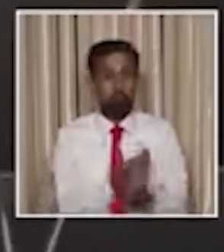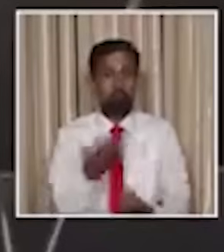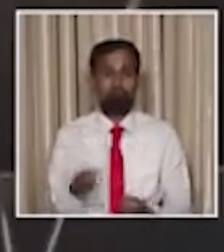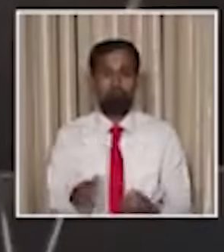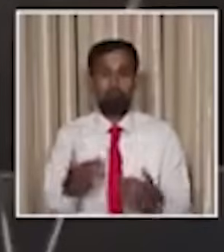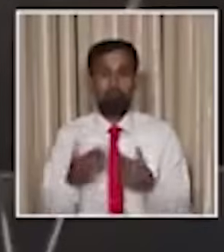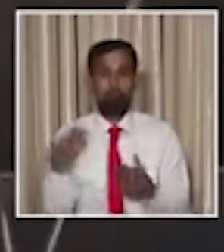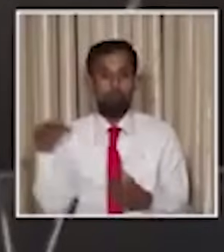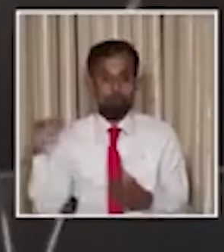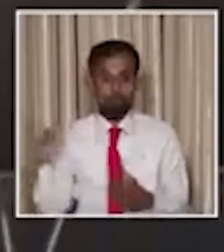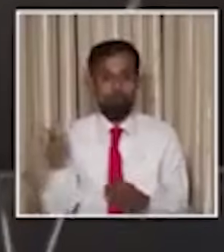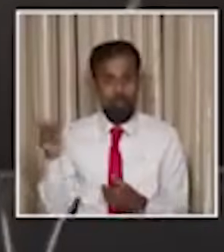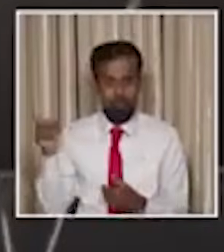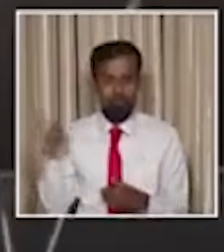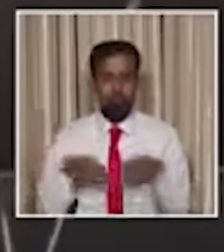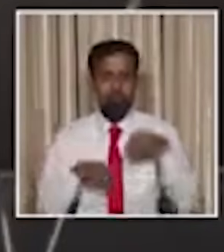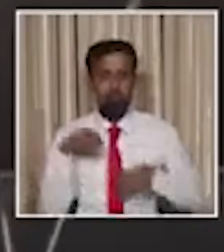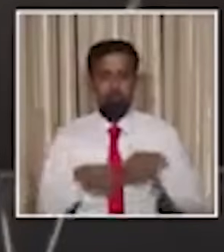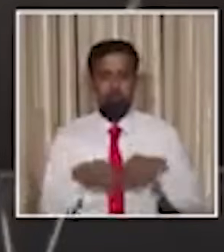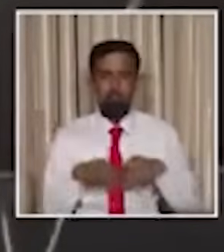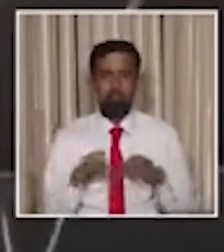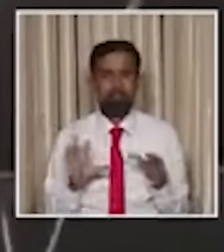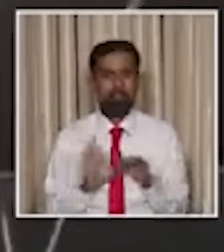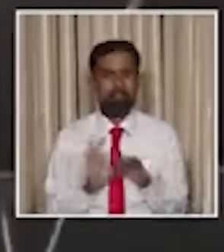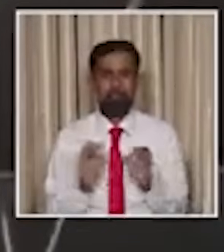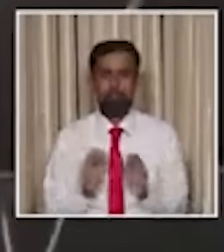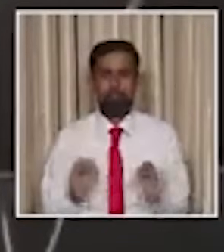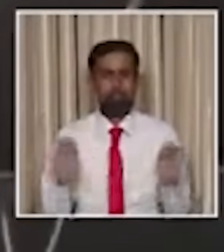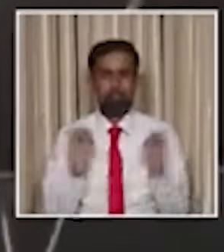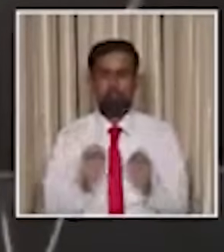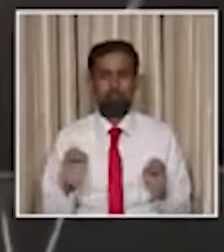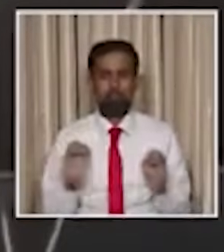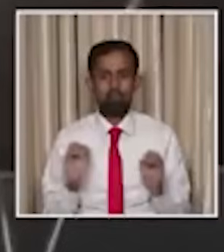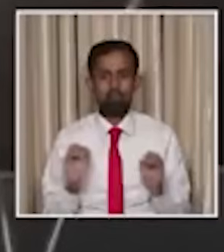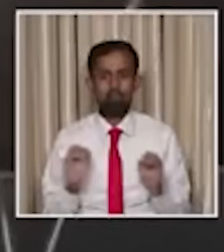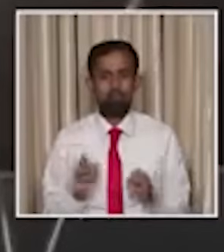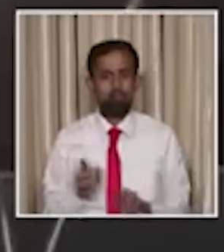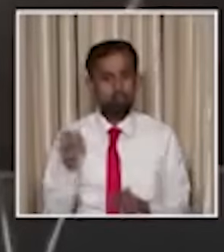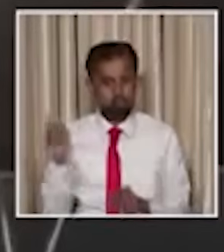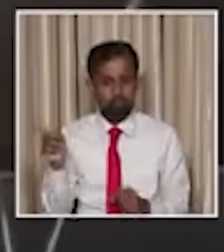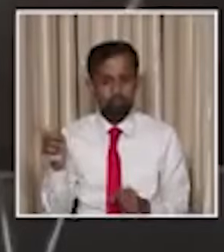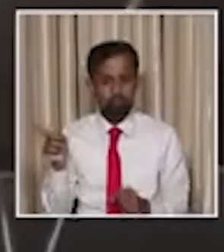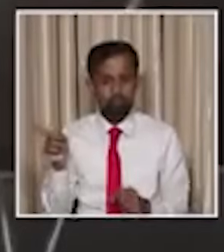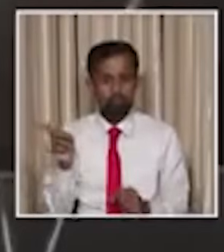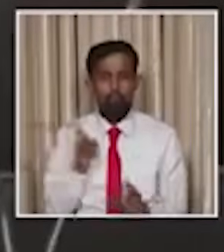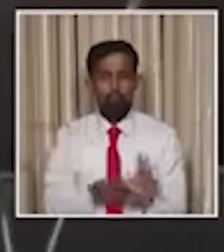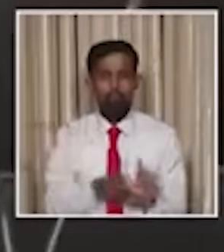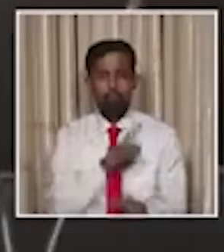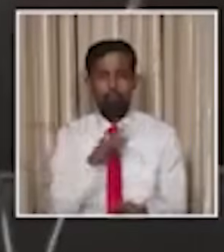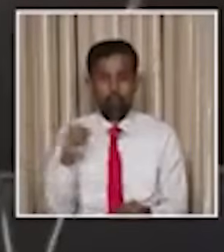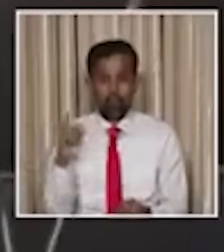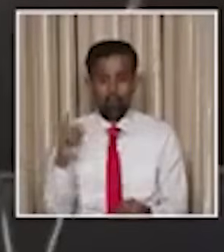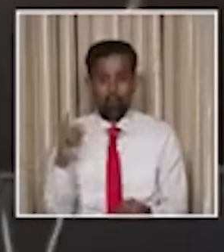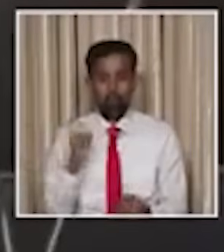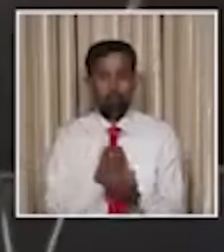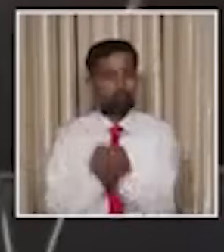சம்பந்தமில்லாத சகோதரர் ரியாஜ் பதியுதீன், அவரை அநியாயமாக 1.5 வருஷங்கள் சிறையிலே கொண்டு போய் அடைத்தார்கள். இன்னும் அவருடைய ஃபைலை ஏஜி டிபார்ட்மெண்ட்